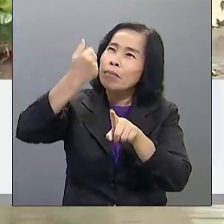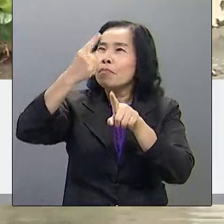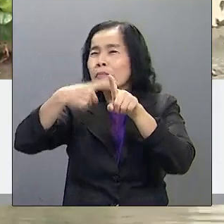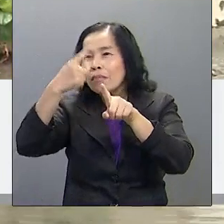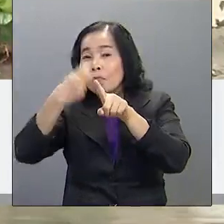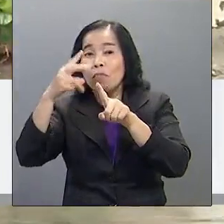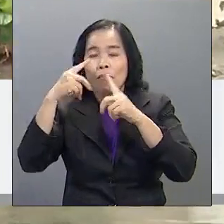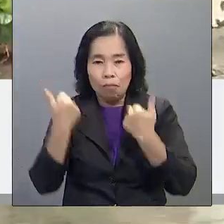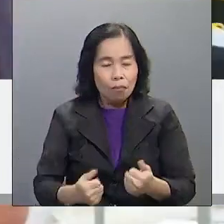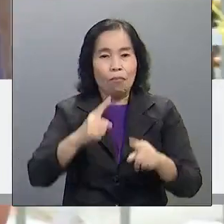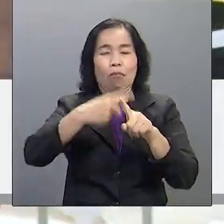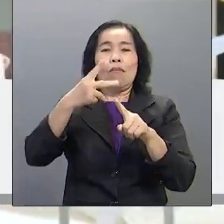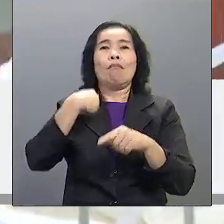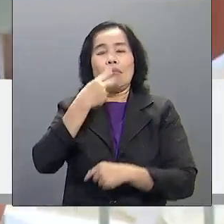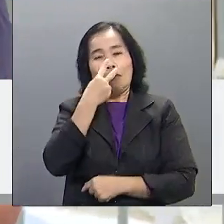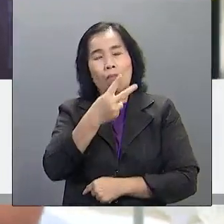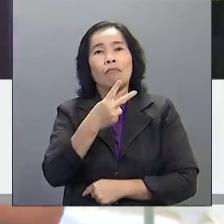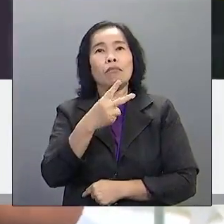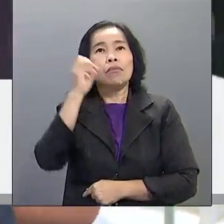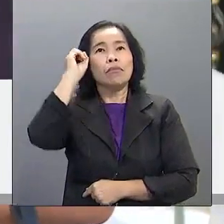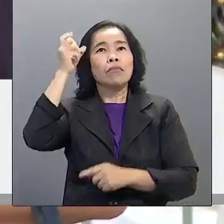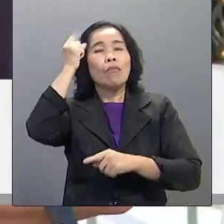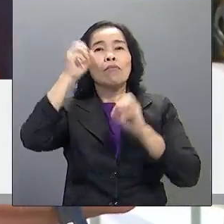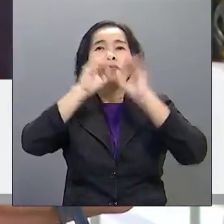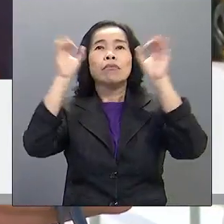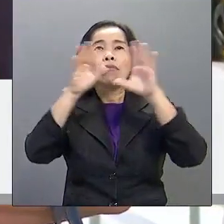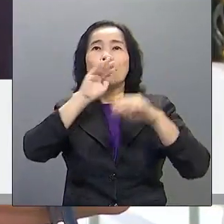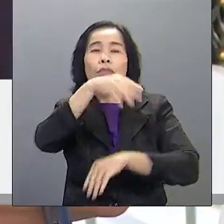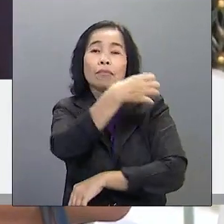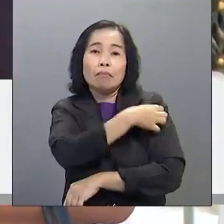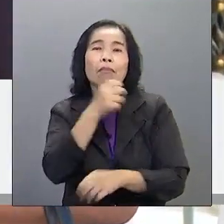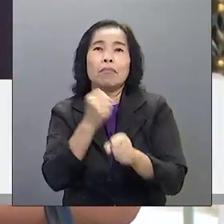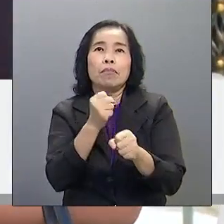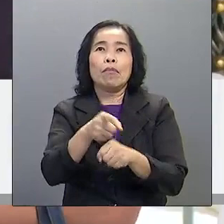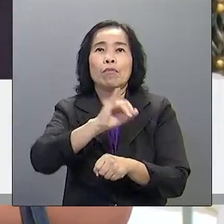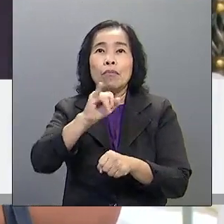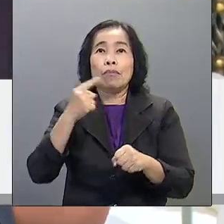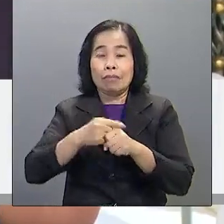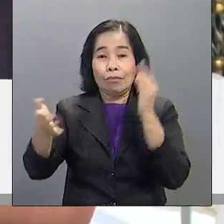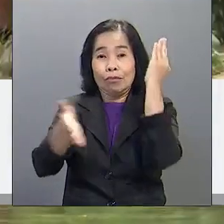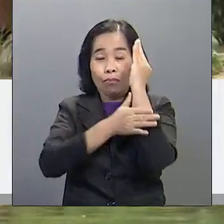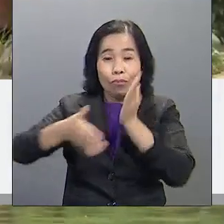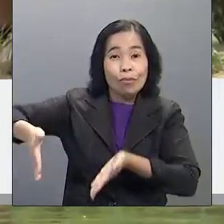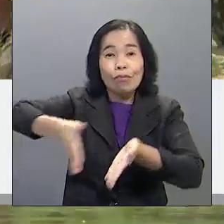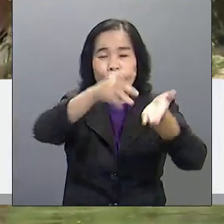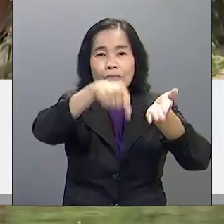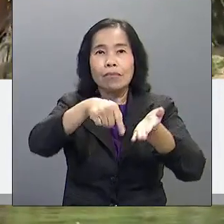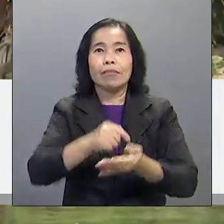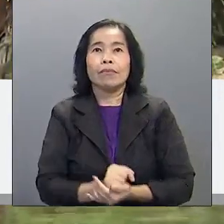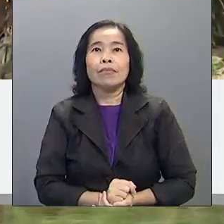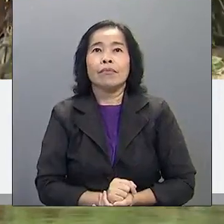รีนั้นพยายามแก้ปัญหากันอย่างเต็มที่แล้วซึ่งตรงนี้ก็เรียกกันว่าซอยพิบูลสงคราม13ค่ะ เ